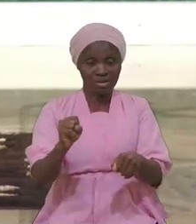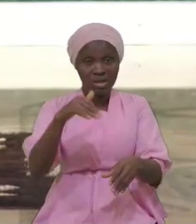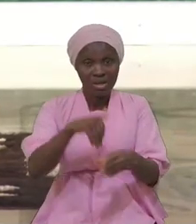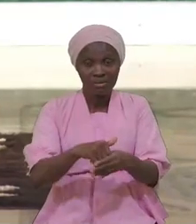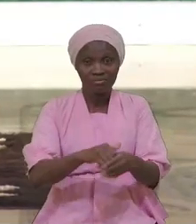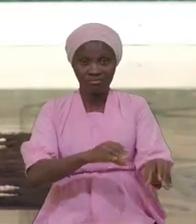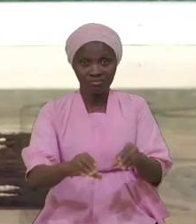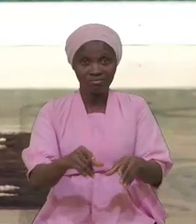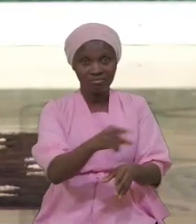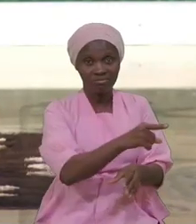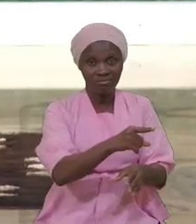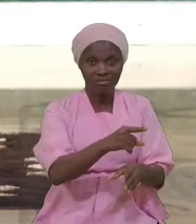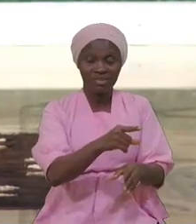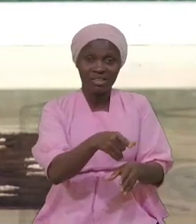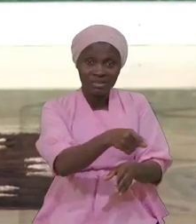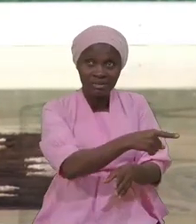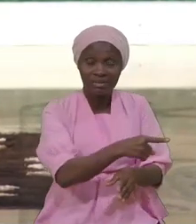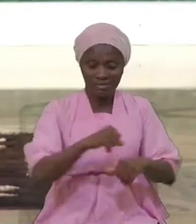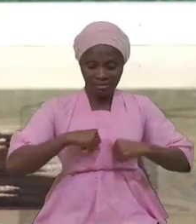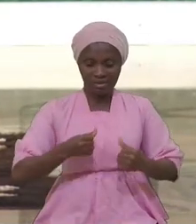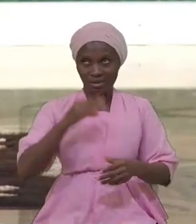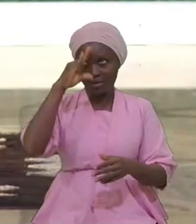Étant abominable,